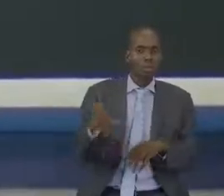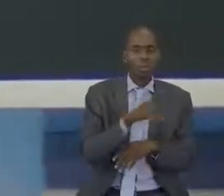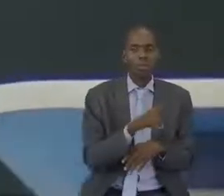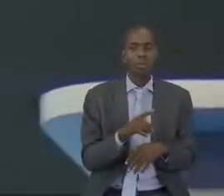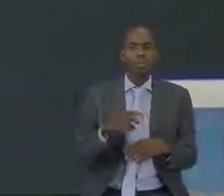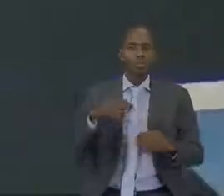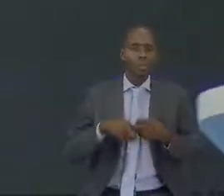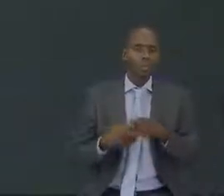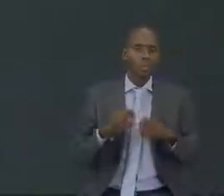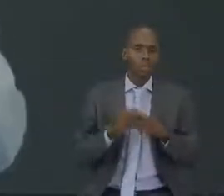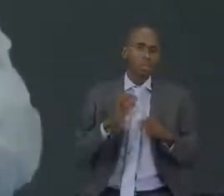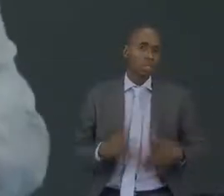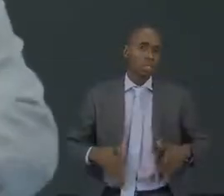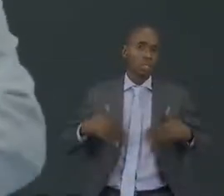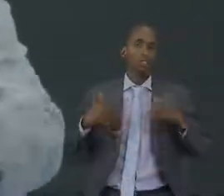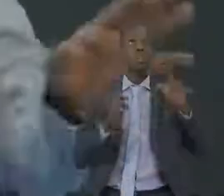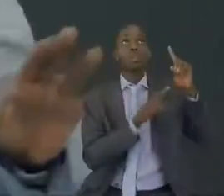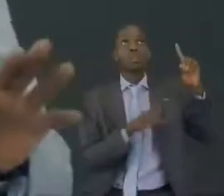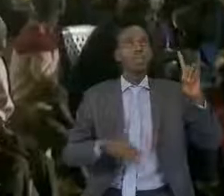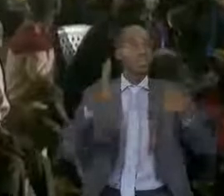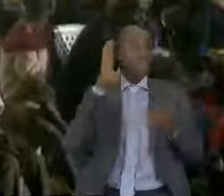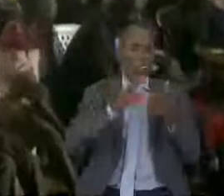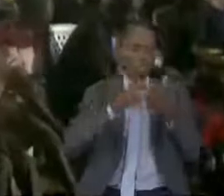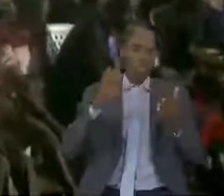infirmité dans ta vie, le Seigneur va l'enlever.